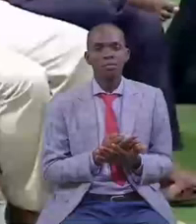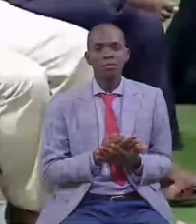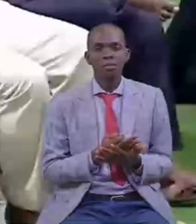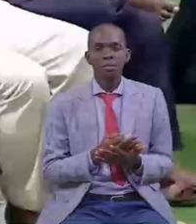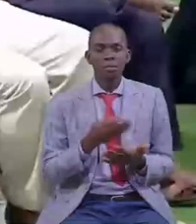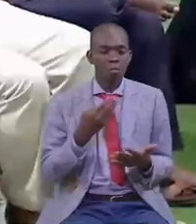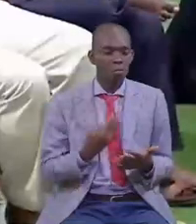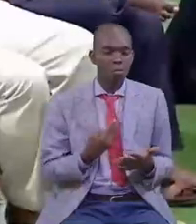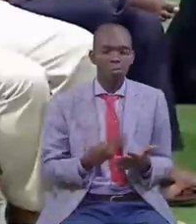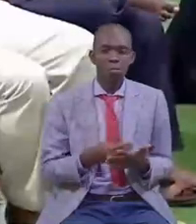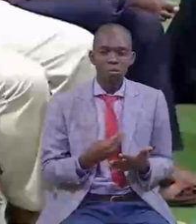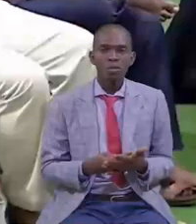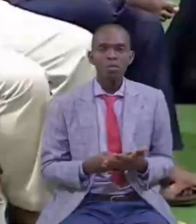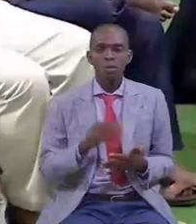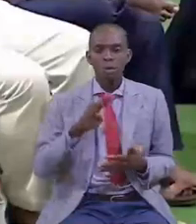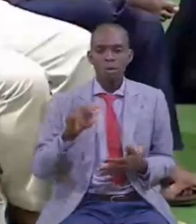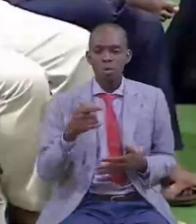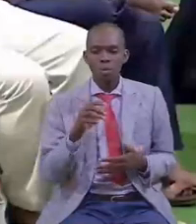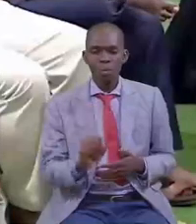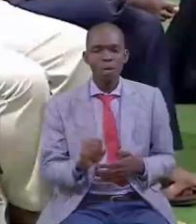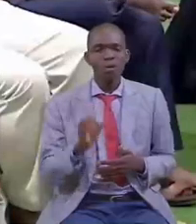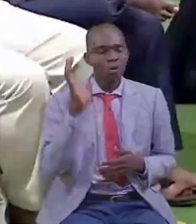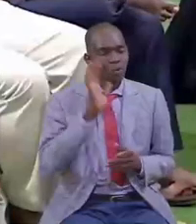les sacs, l'argent va revenir.